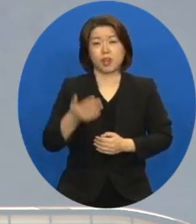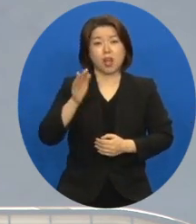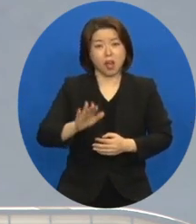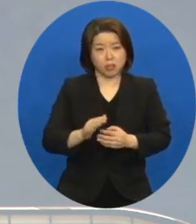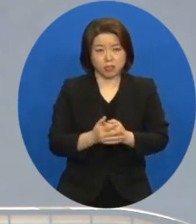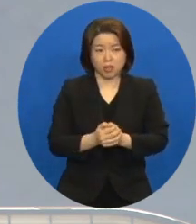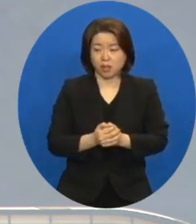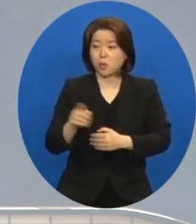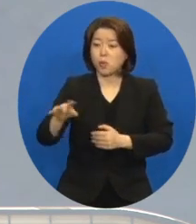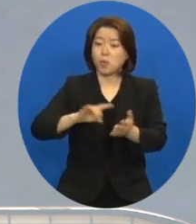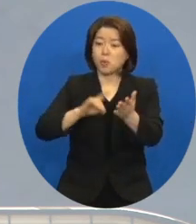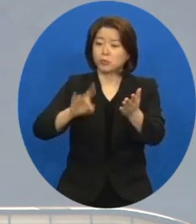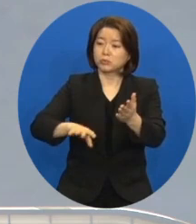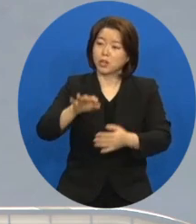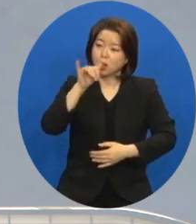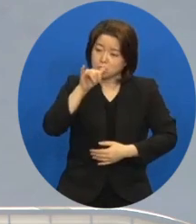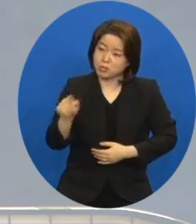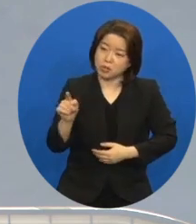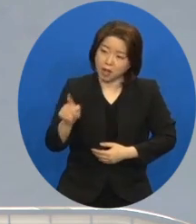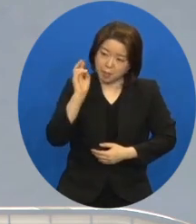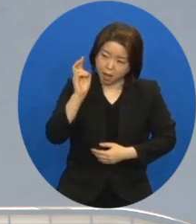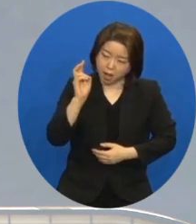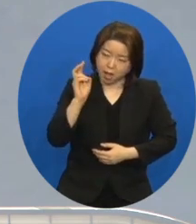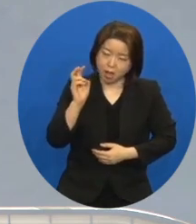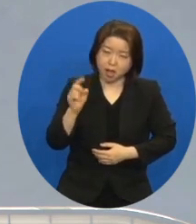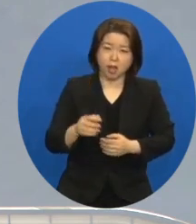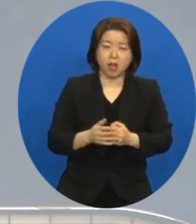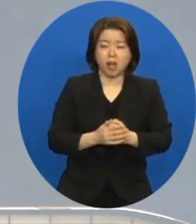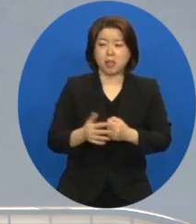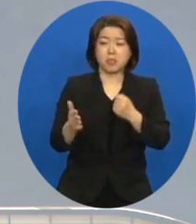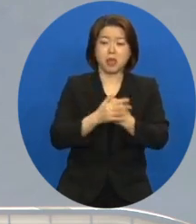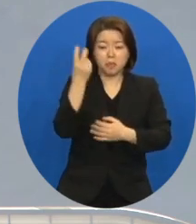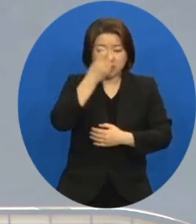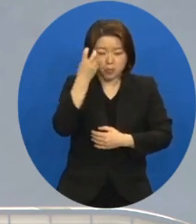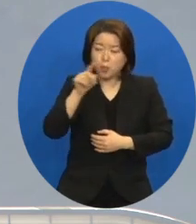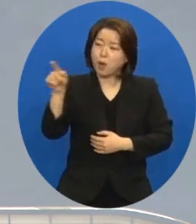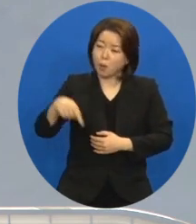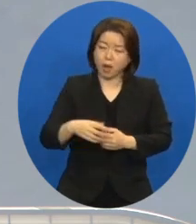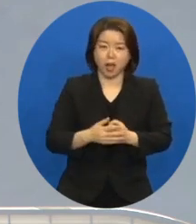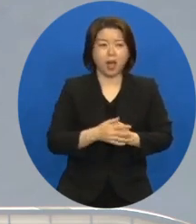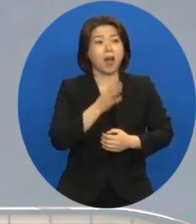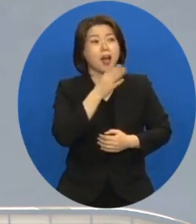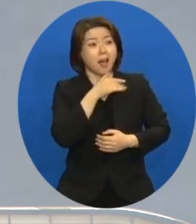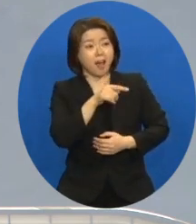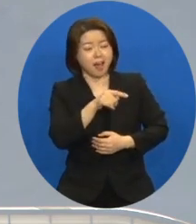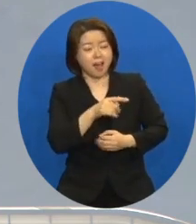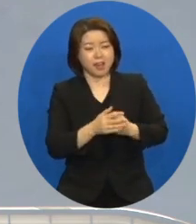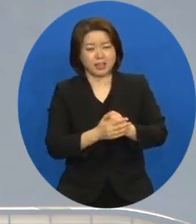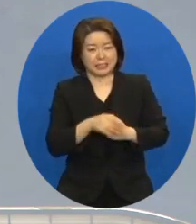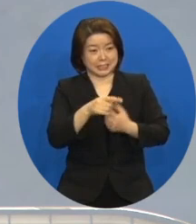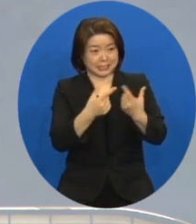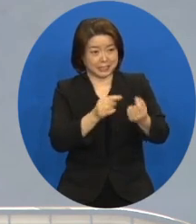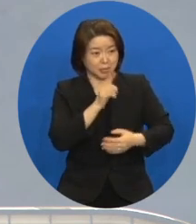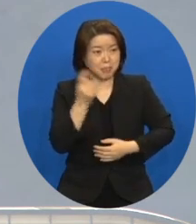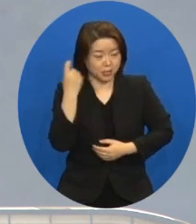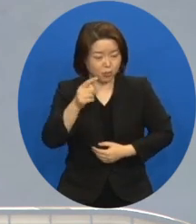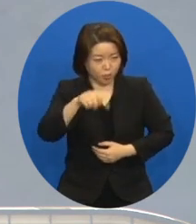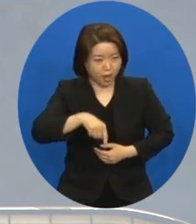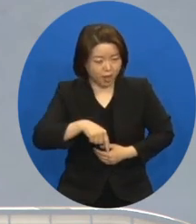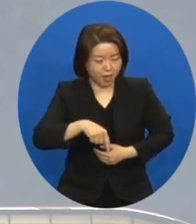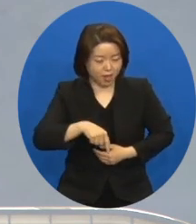그러면 세금 낼게 있을 거 아니겠느냐? 그래서 조사하러 왔습니다. 아, 그렇군요. 그런 말을 듣고 오신